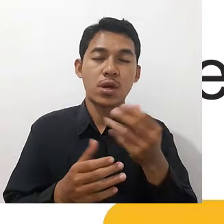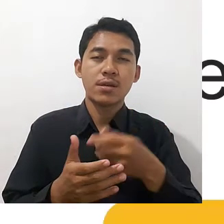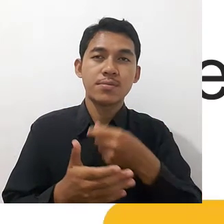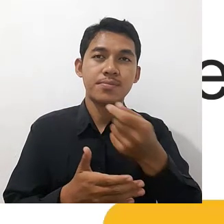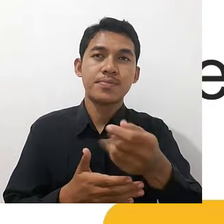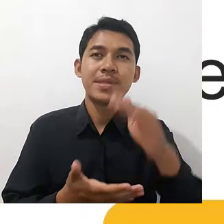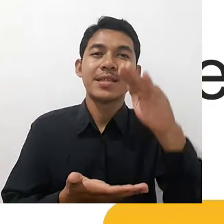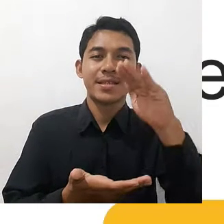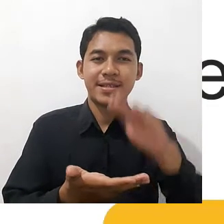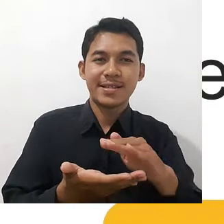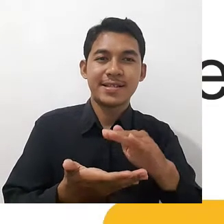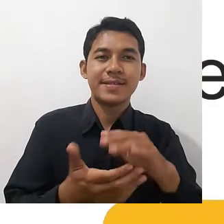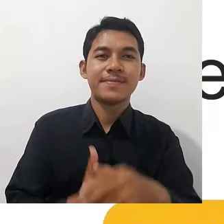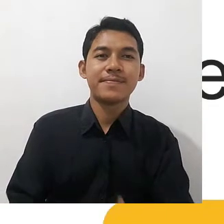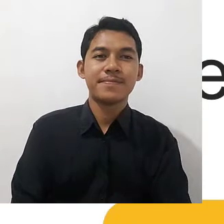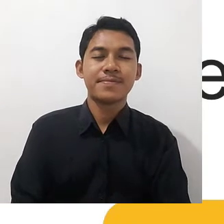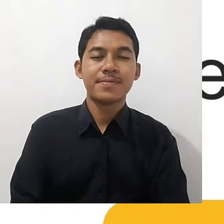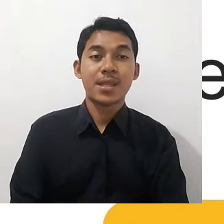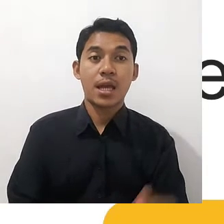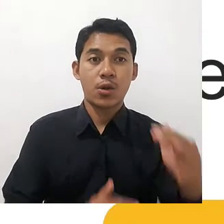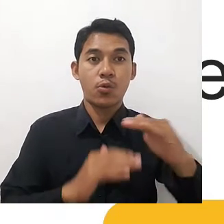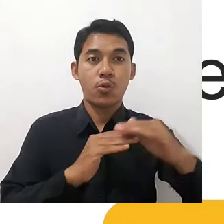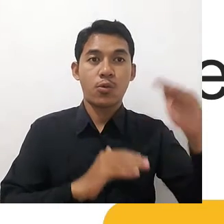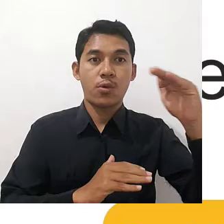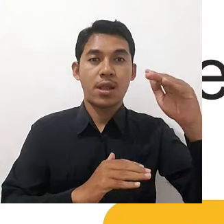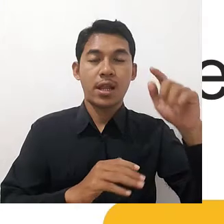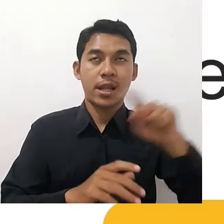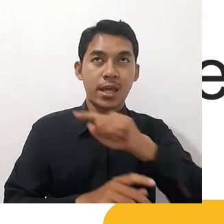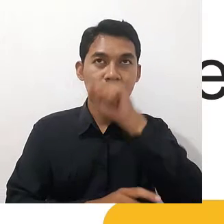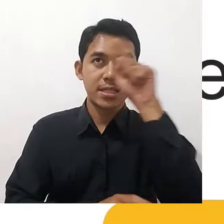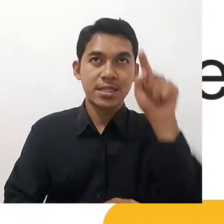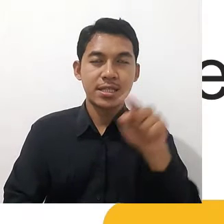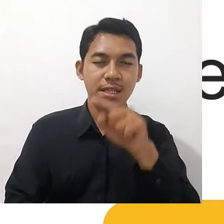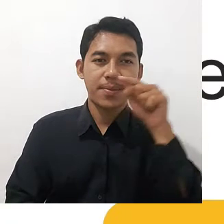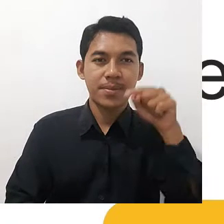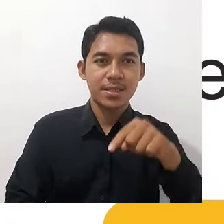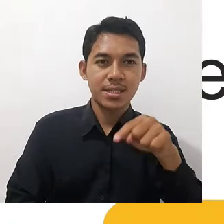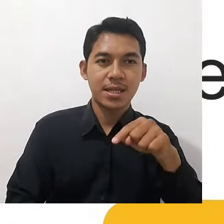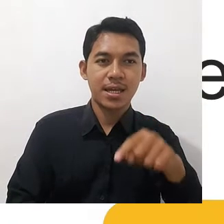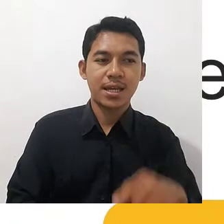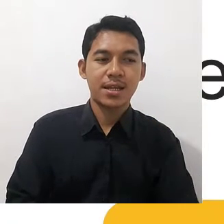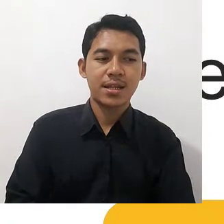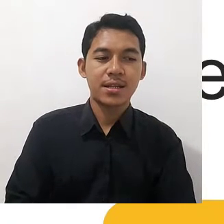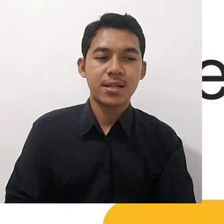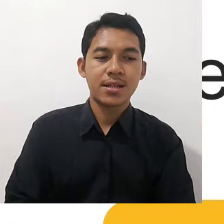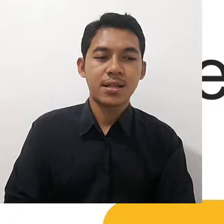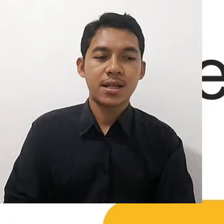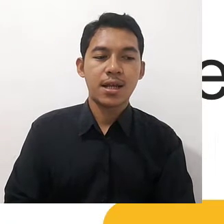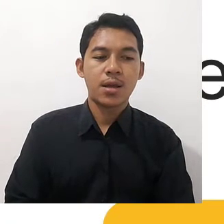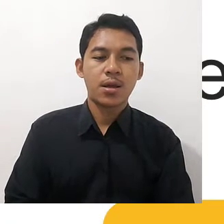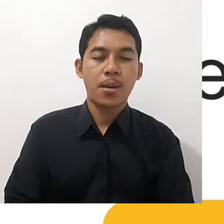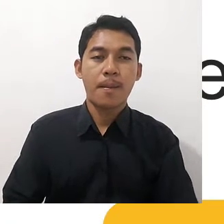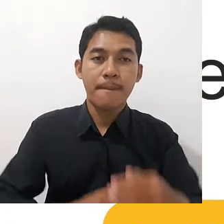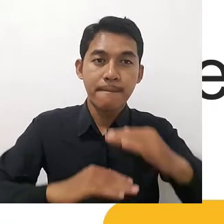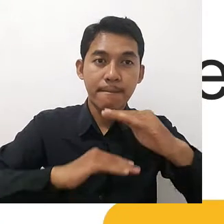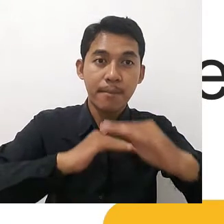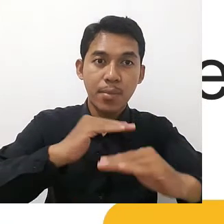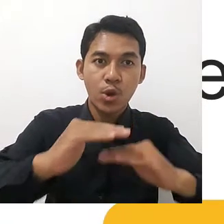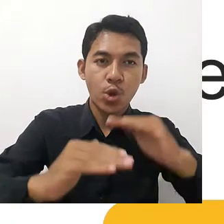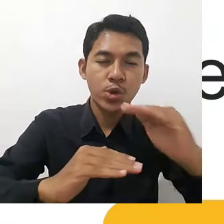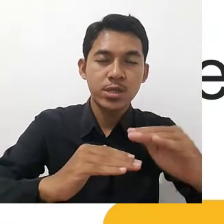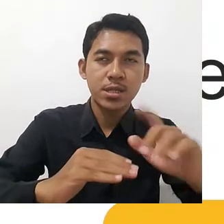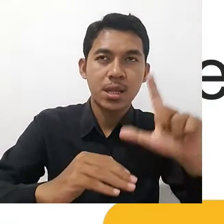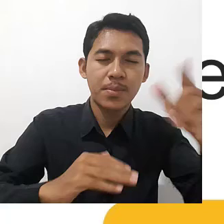itu. Nah, sekarang keunggulan dari sistem digital. Nah, yang pertama jelas proses lebih efisien. Contohnya kayak yang tadi